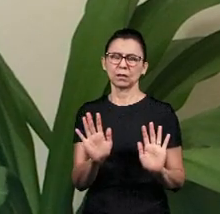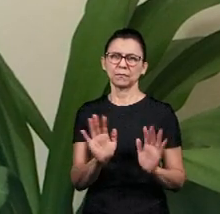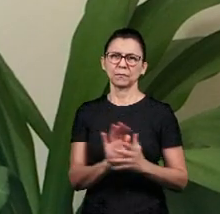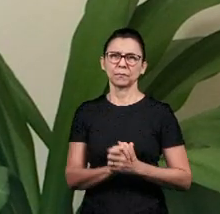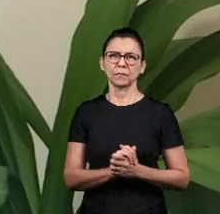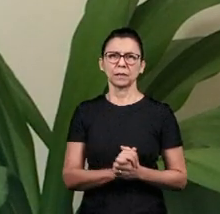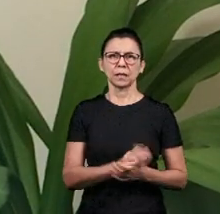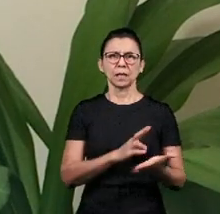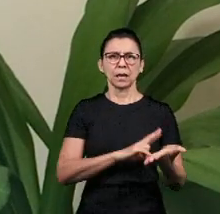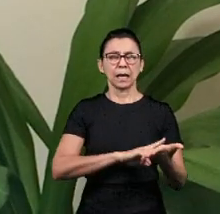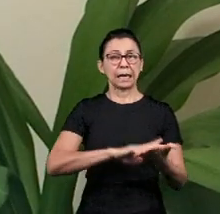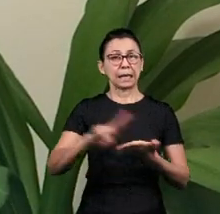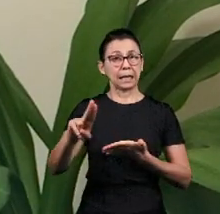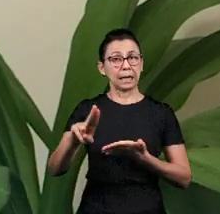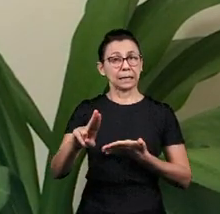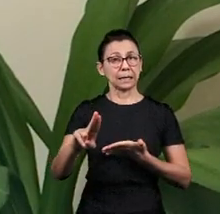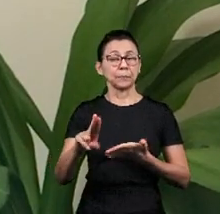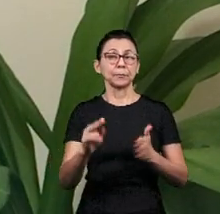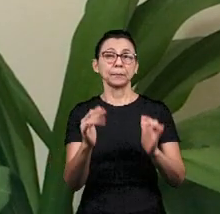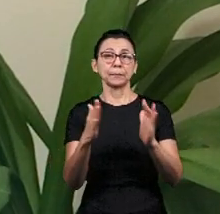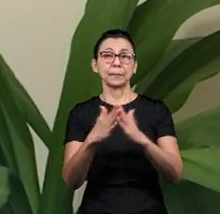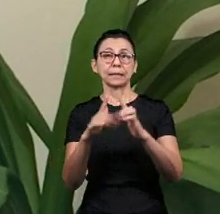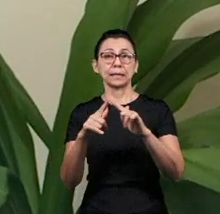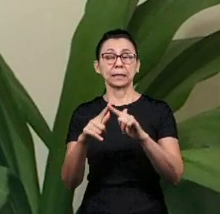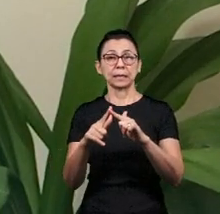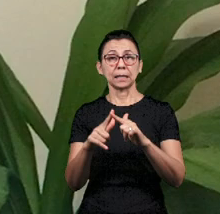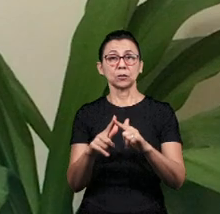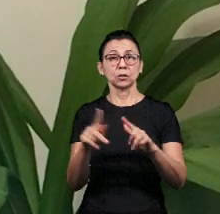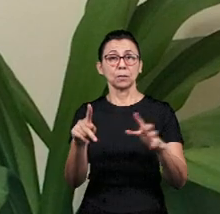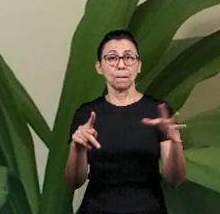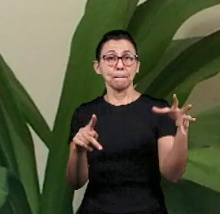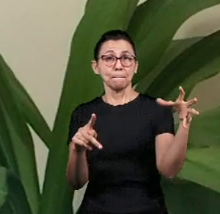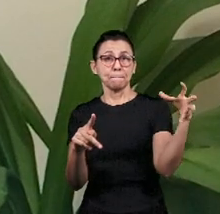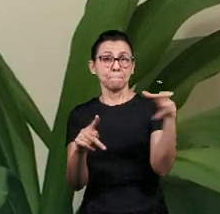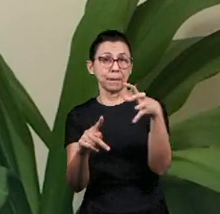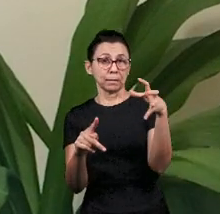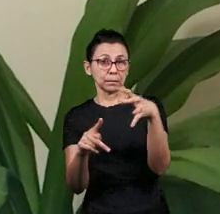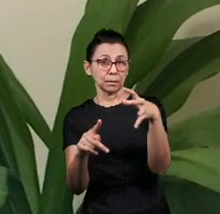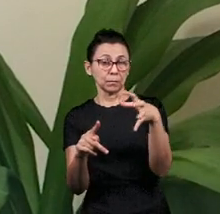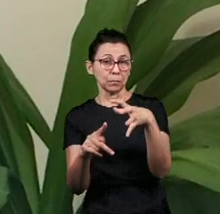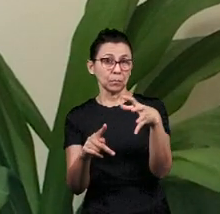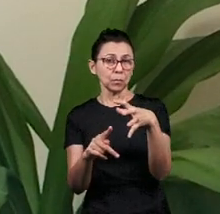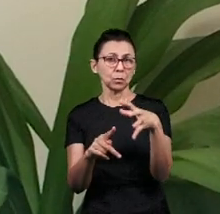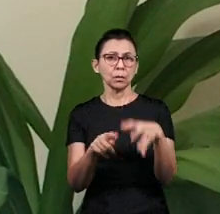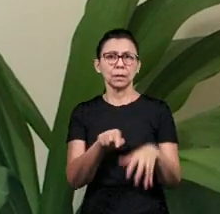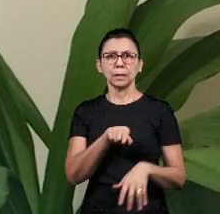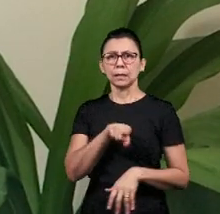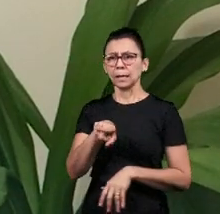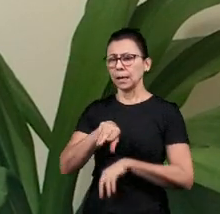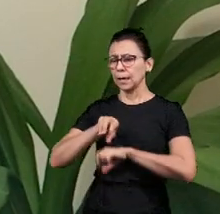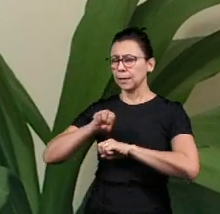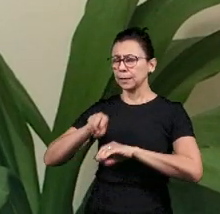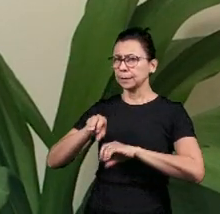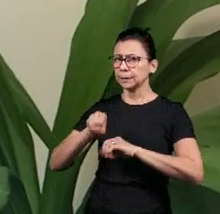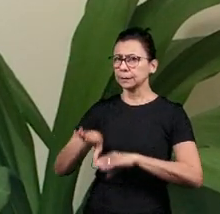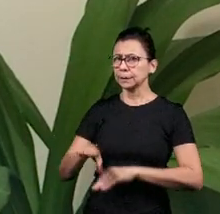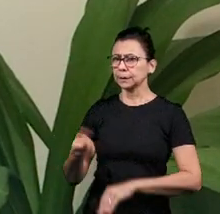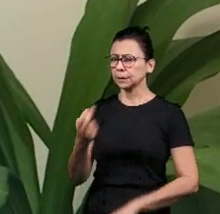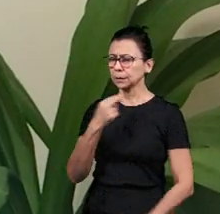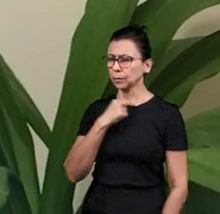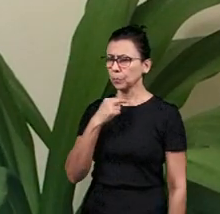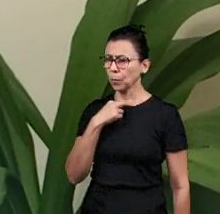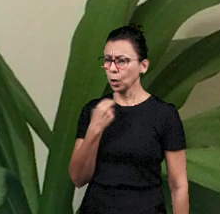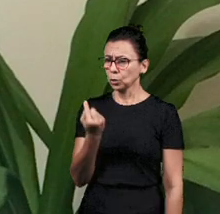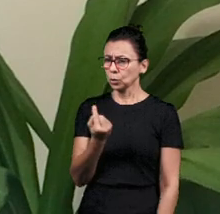l'église au Pergame. Quand Jésus demande à Jean d'écrire la lettre à Pergame, il reprend ces choses dans cette église parce que là-bas, il y avait